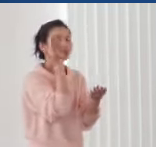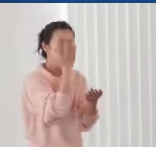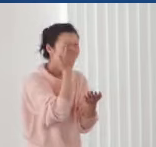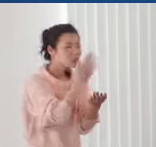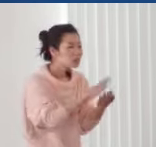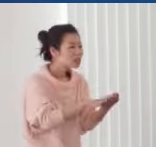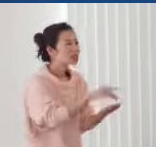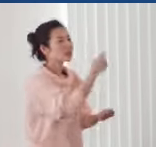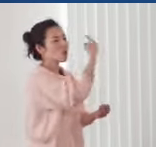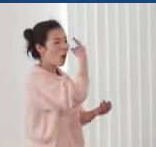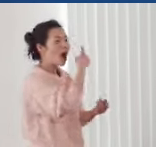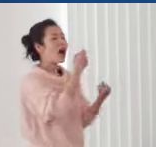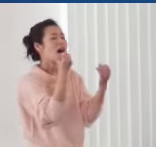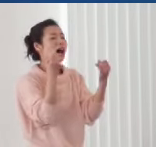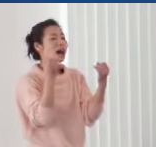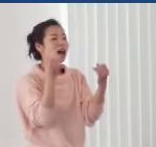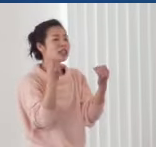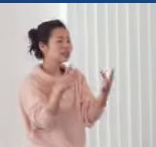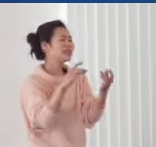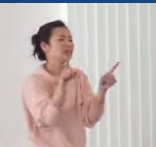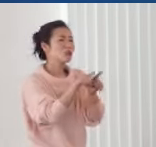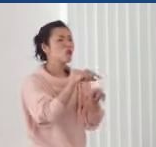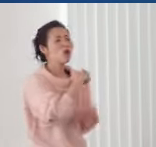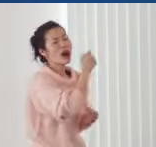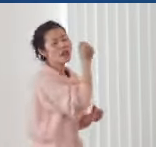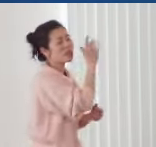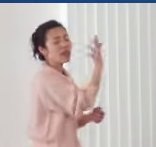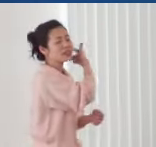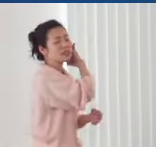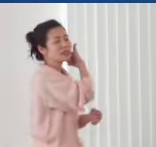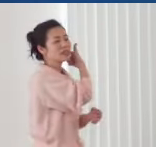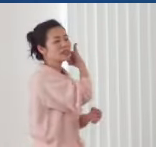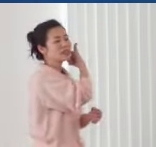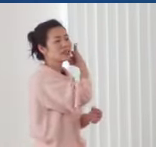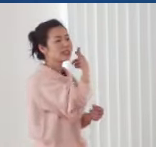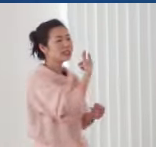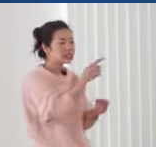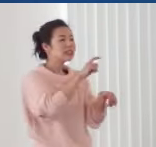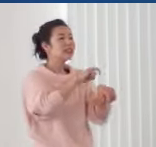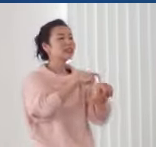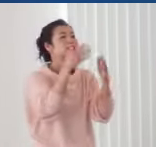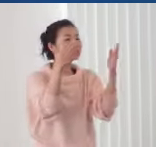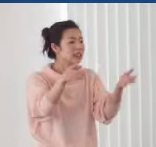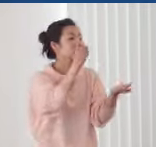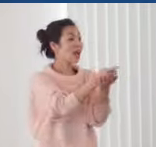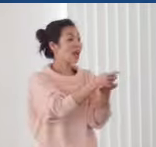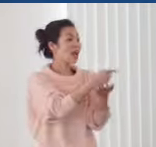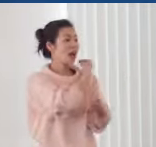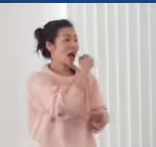葉を作者は使ってるんですね。神の時は美しいと書いているんです。